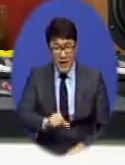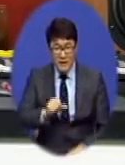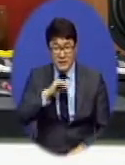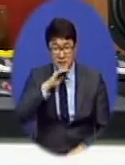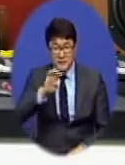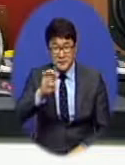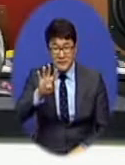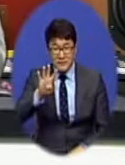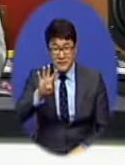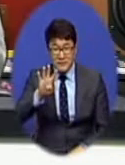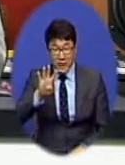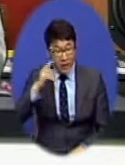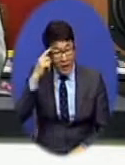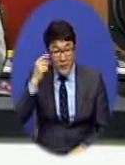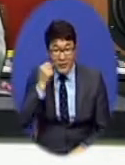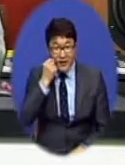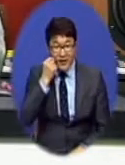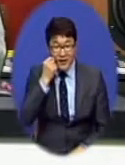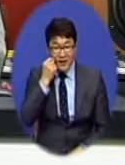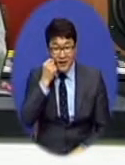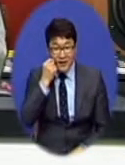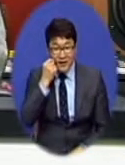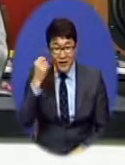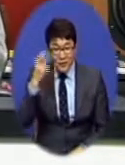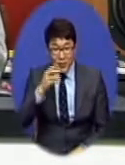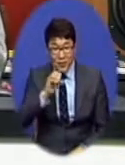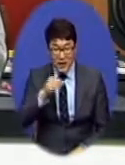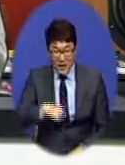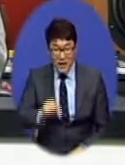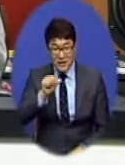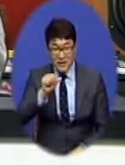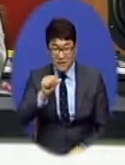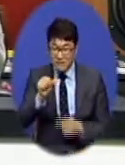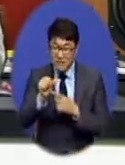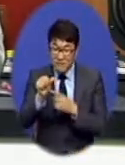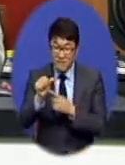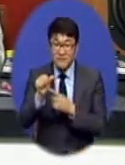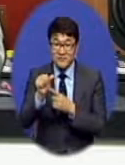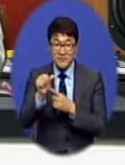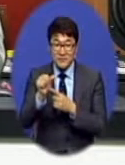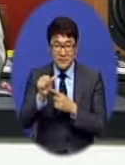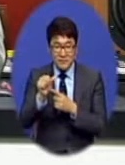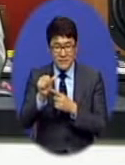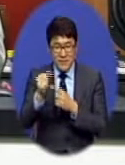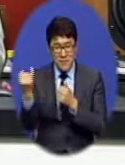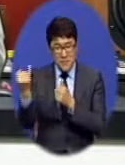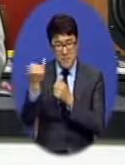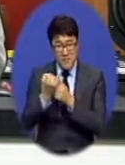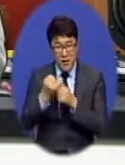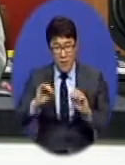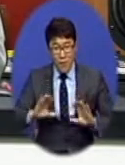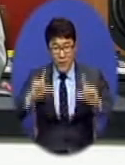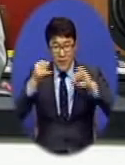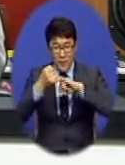44세나 되셨을지 상상도 못하겠어요. 그리고 이창렬님, 박화자님의 아드님, 며느님과 꼭